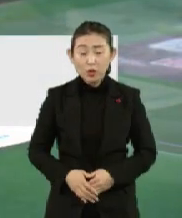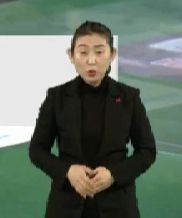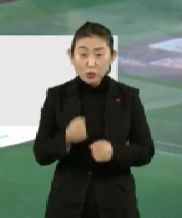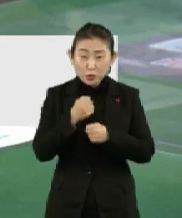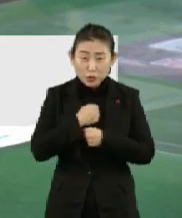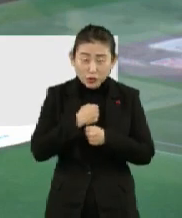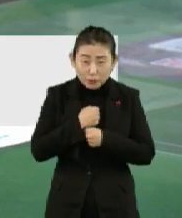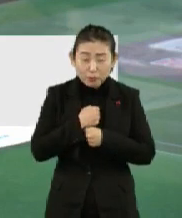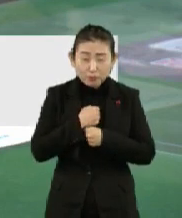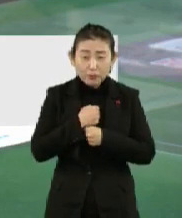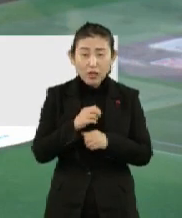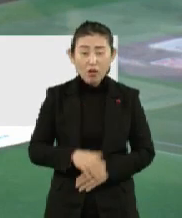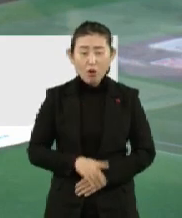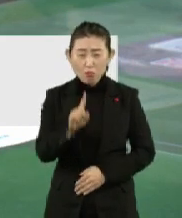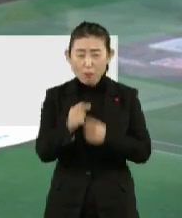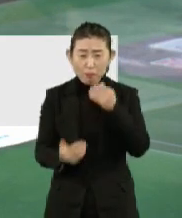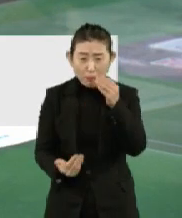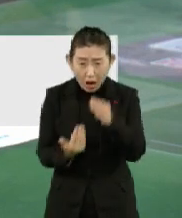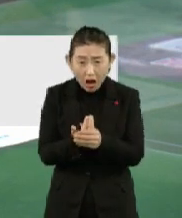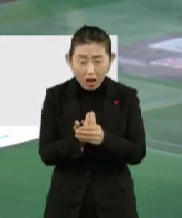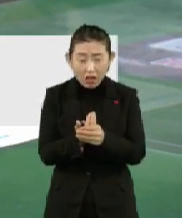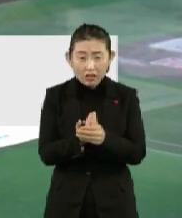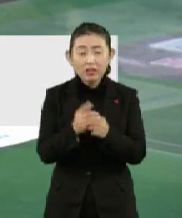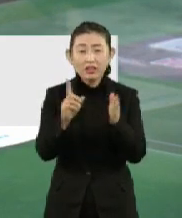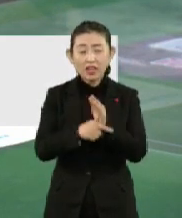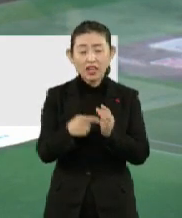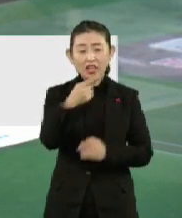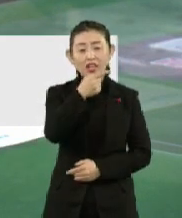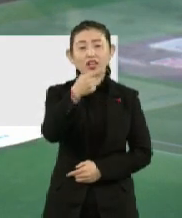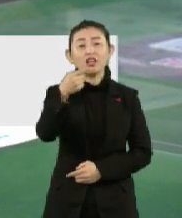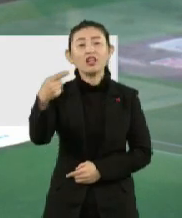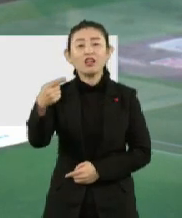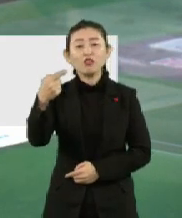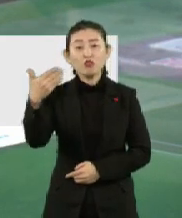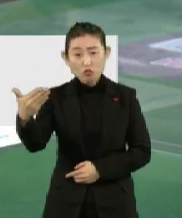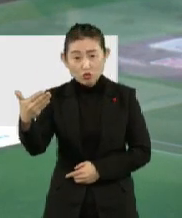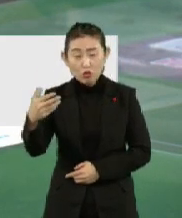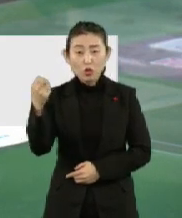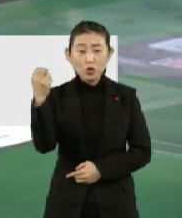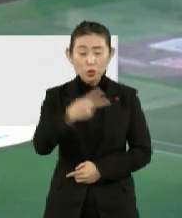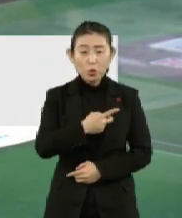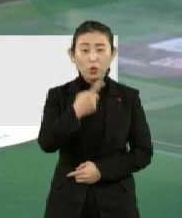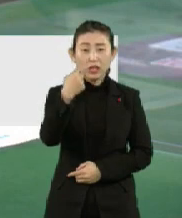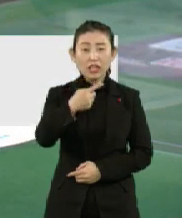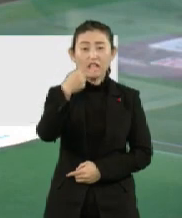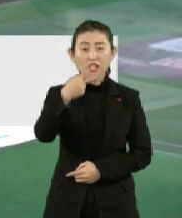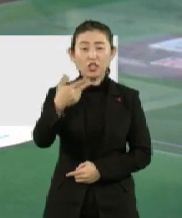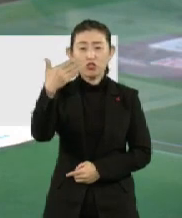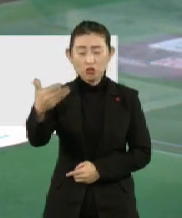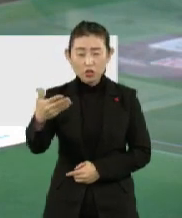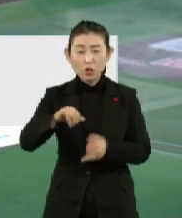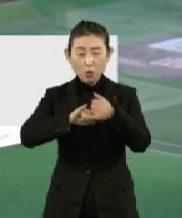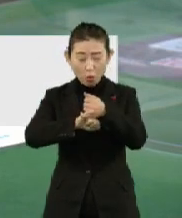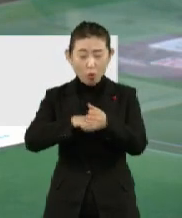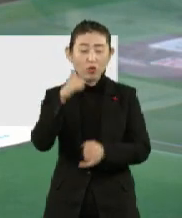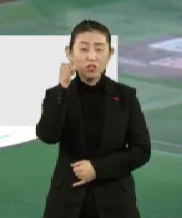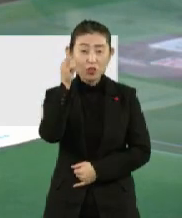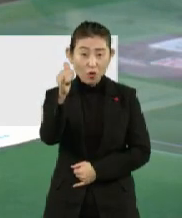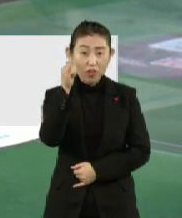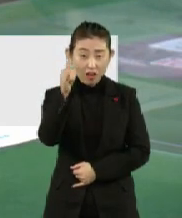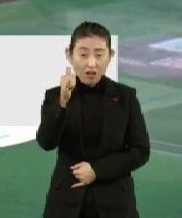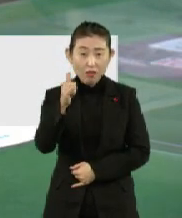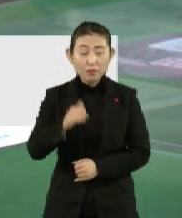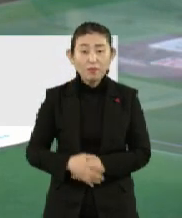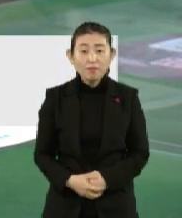응급 상황이 발생하실 경우에는 119 안전신고센터와 119 보건복지 콜센터